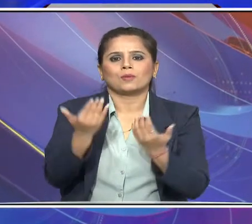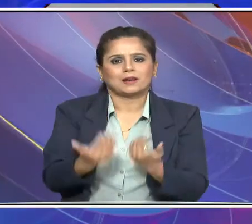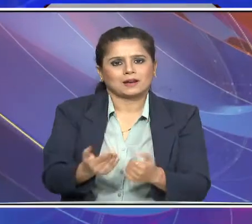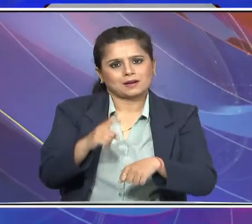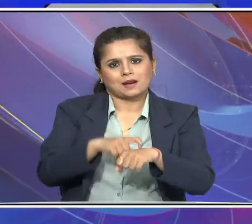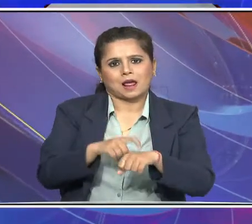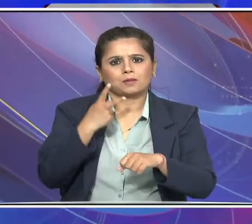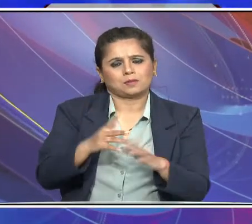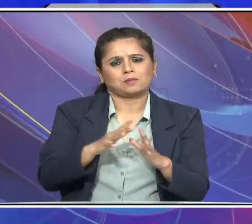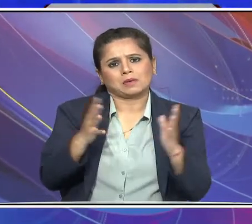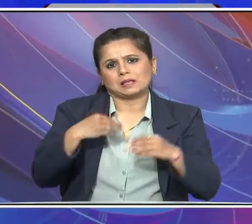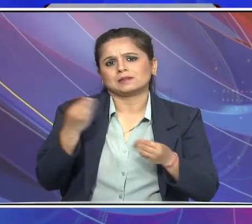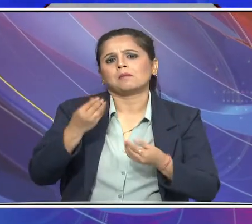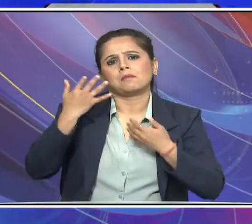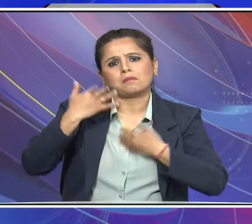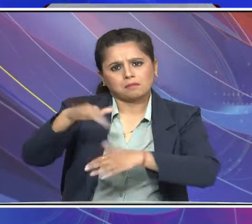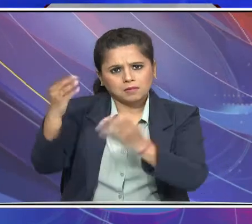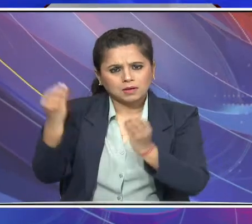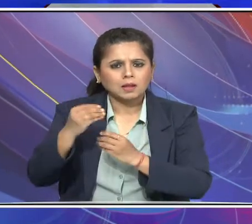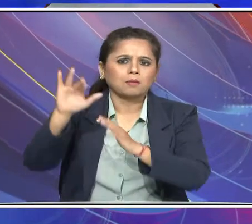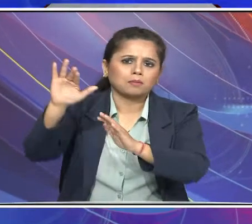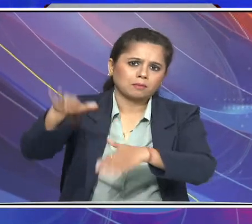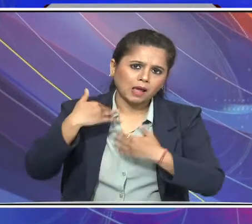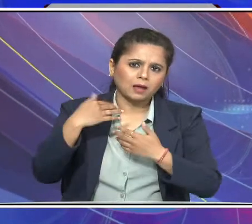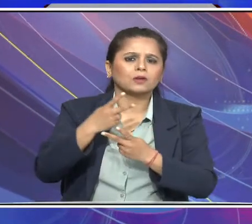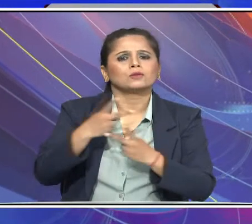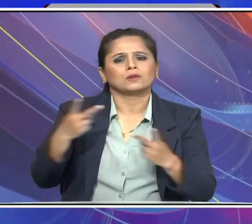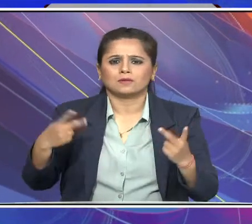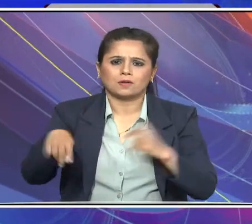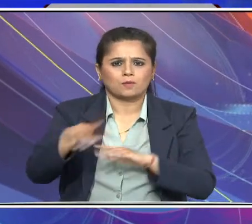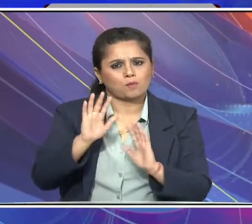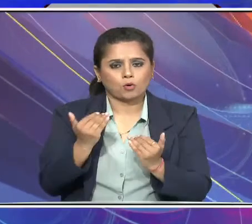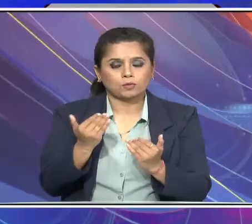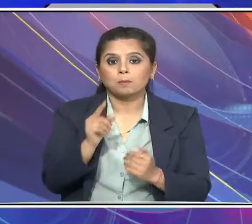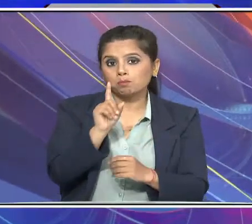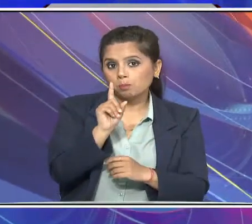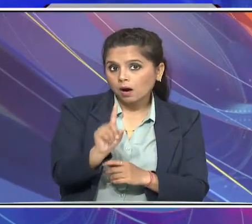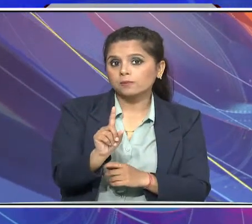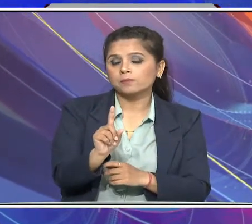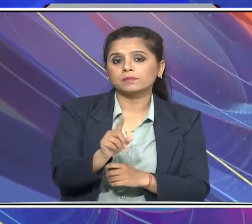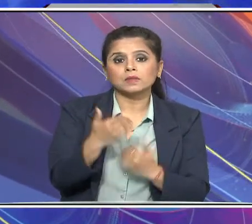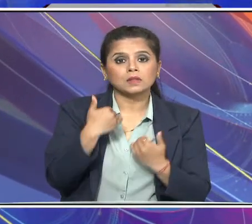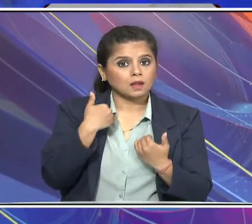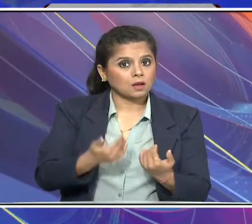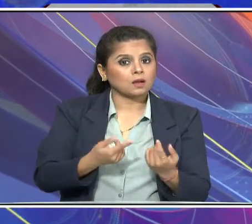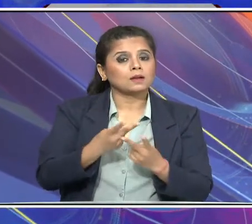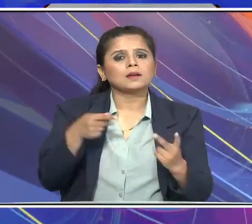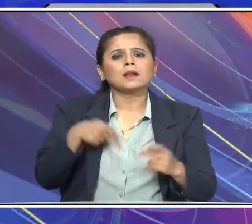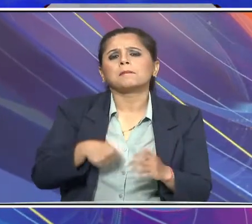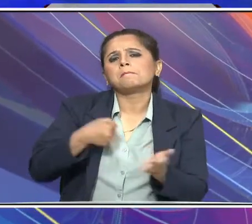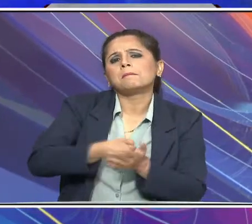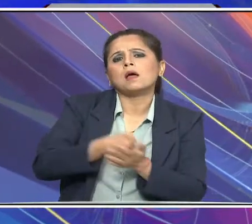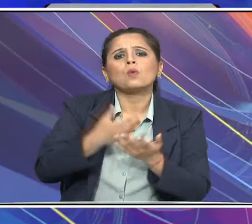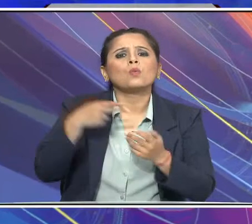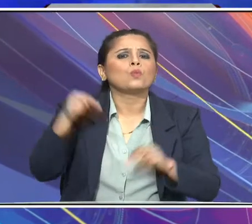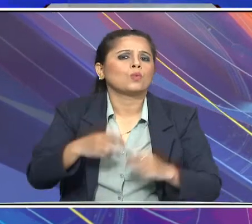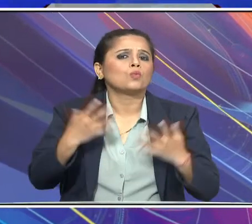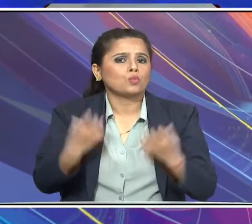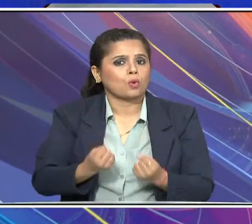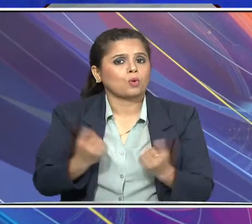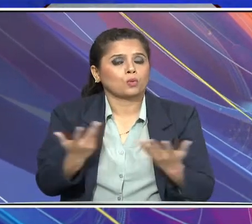हम कई एक्सपोर्ट करना पड़ता है कई इंपोर्ट भी करना पड़ता है लेकिन हम हमारी मिनिमम क्रिटिकल रिटायरमेंट